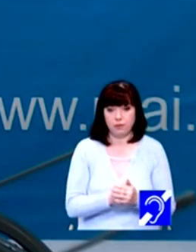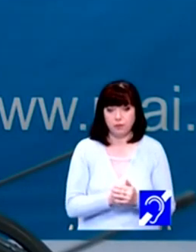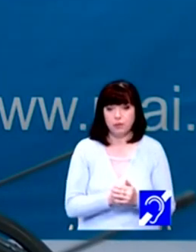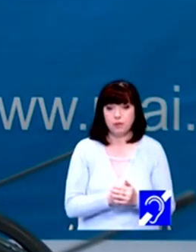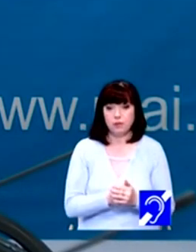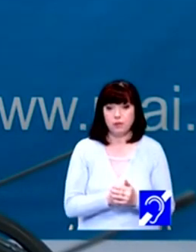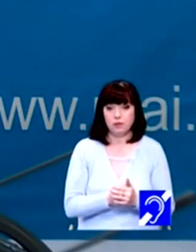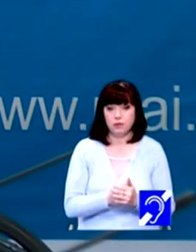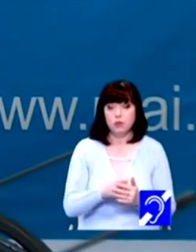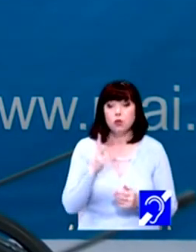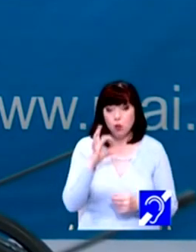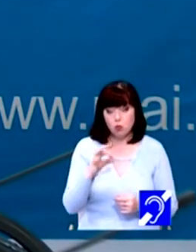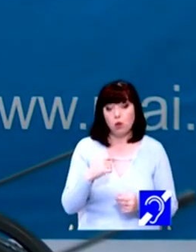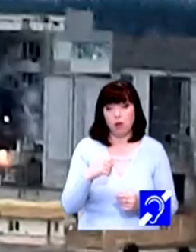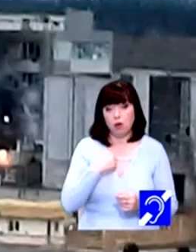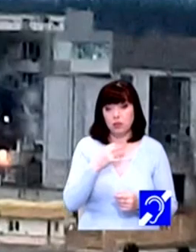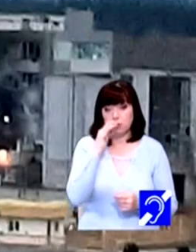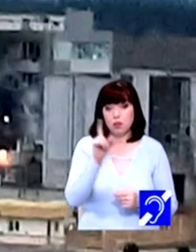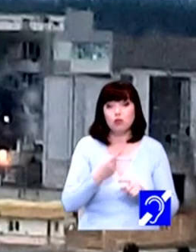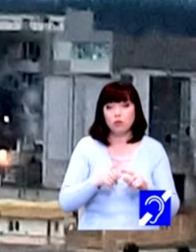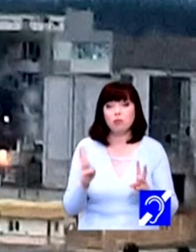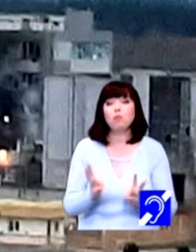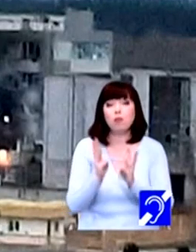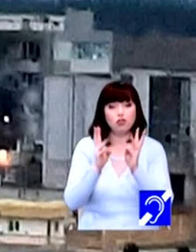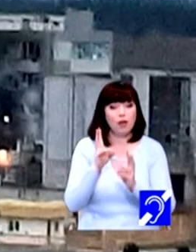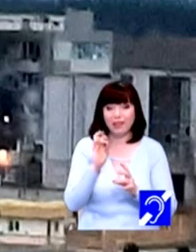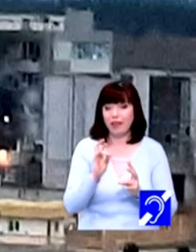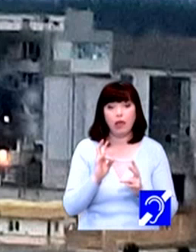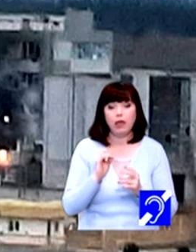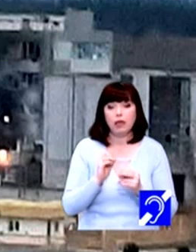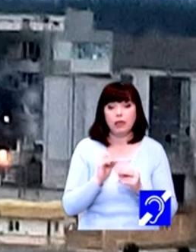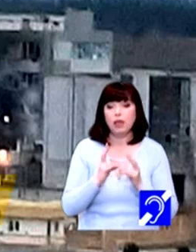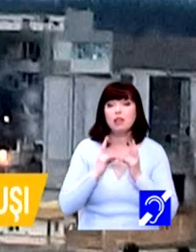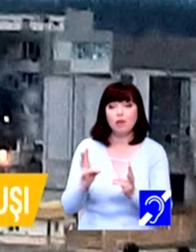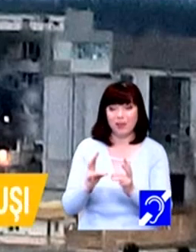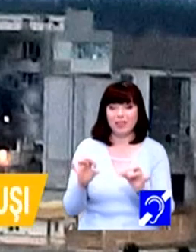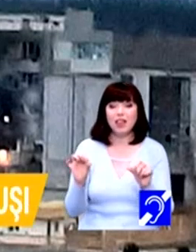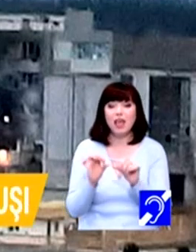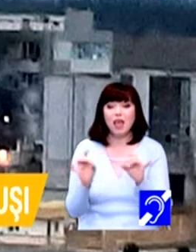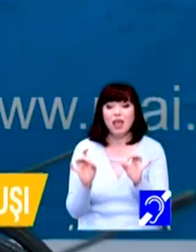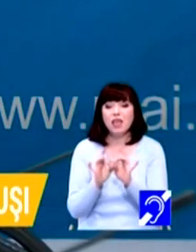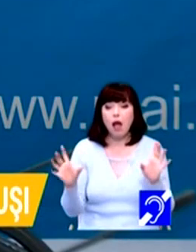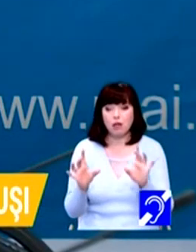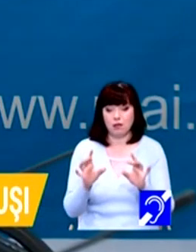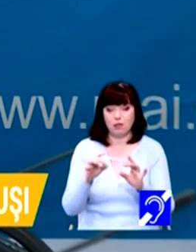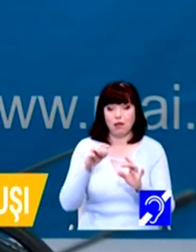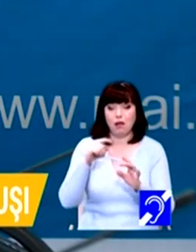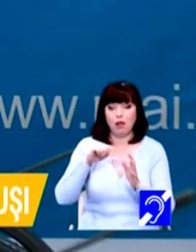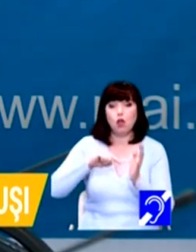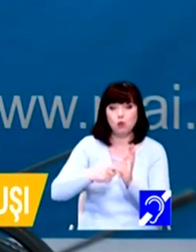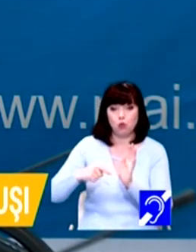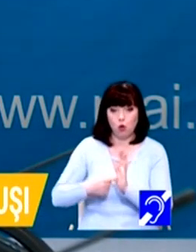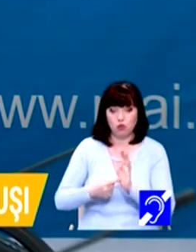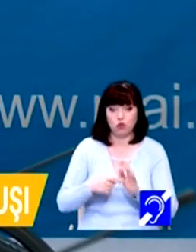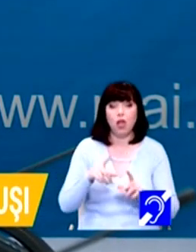centralei. Însă trebuie să menționăm că incendiul nu a afectat instalațiile nucleare, ci a afectat clădirea administrativă. Depășiri ale